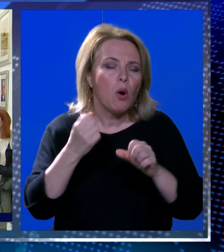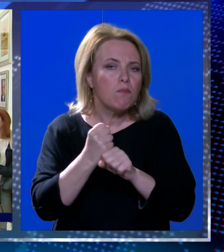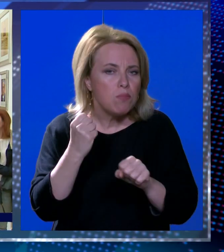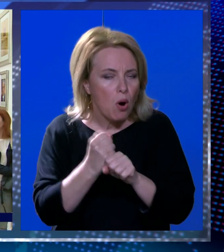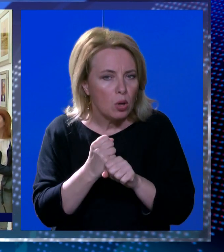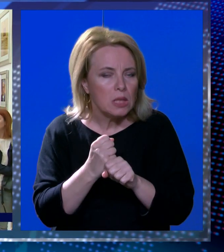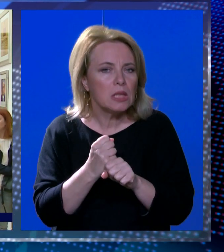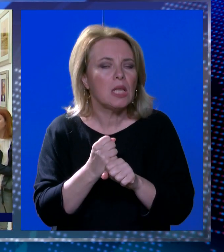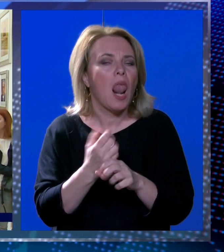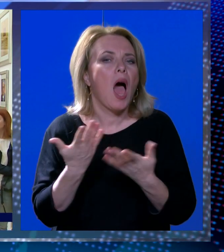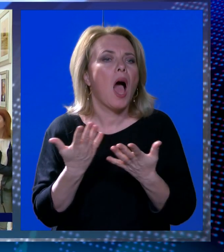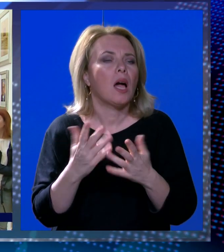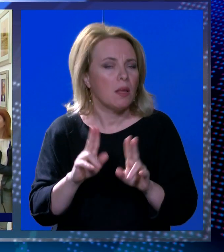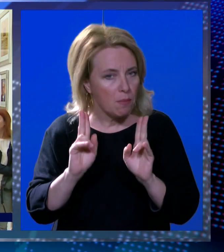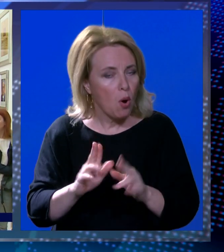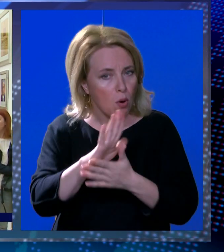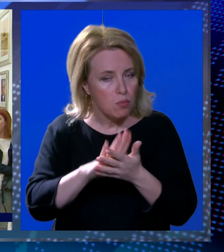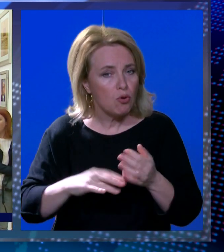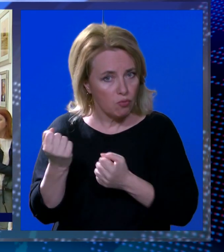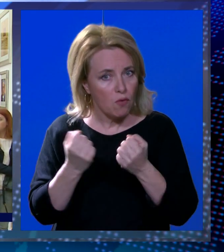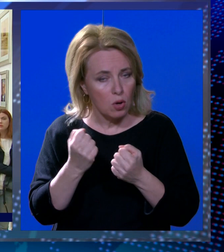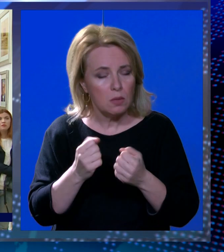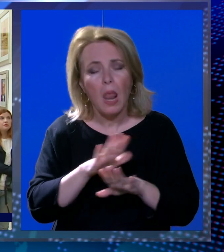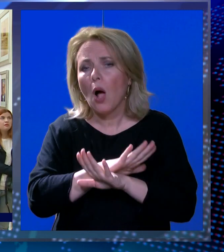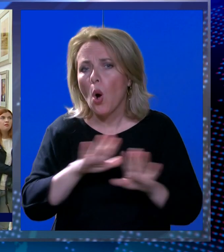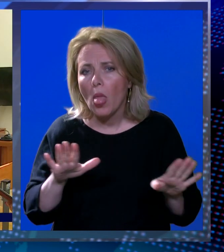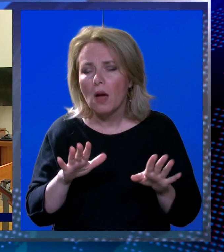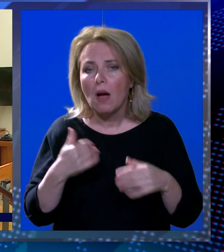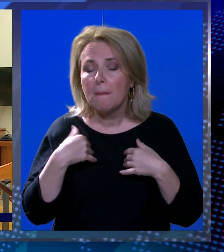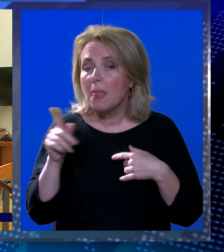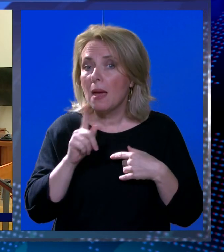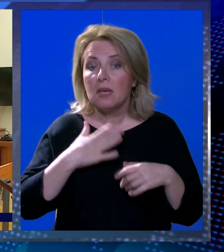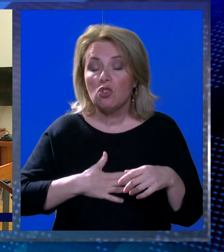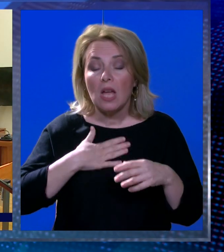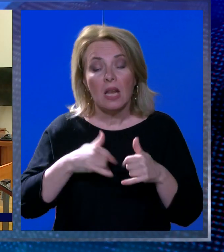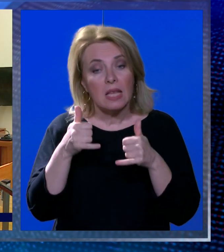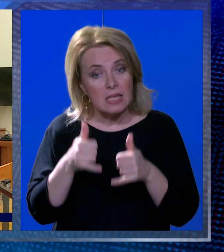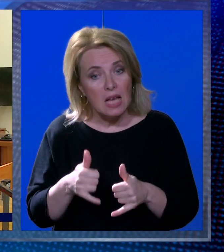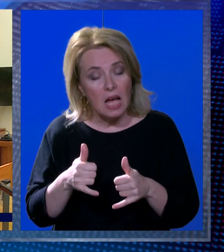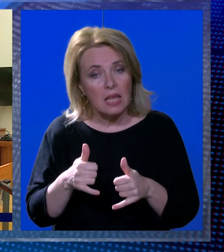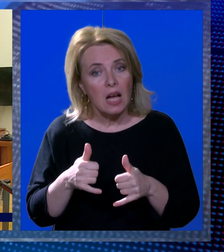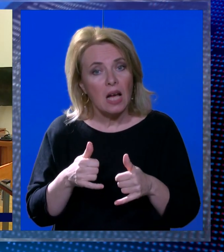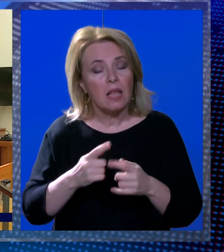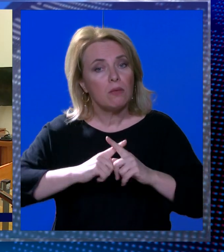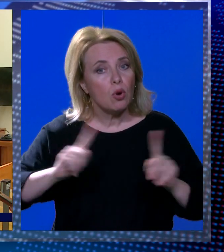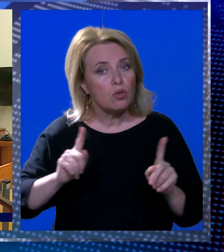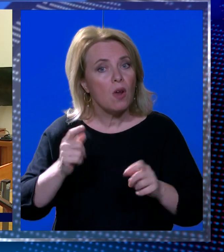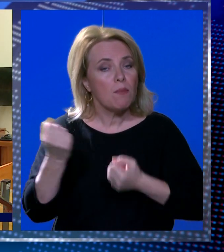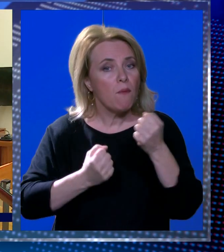posla kada se može pustiti normalno prometovanje trebala biti gotova. Mi ne bi željeli da sada u ovom trenutku kad